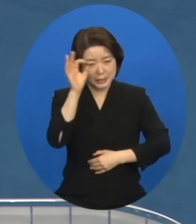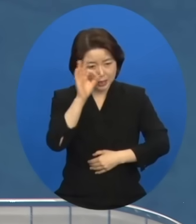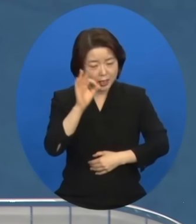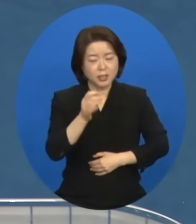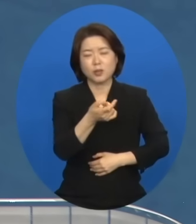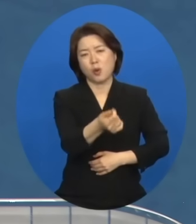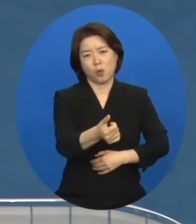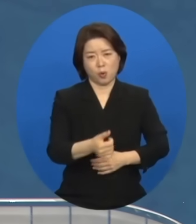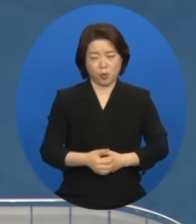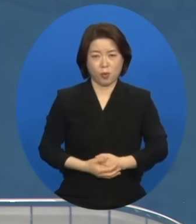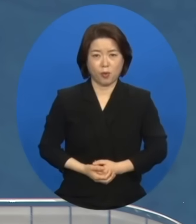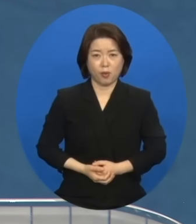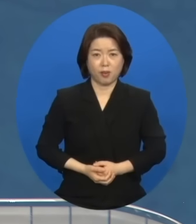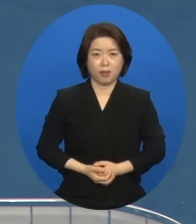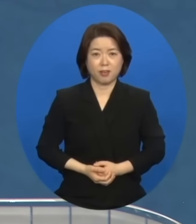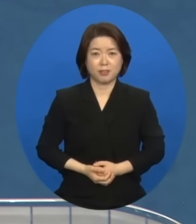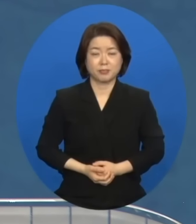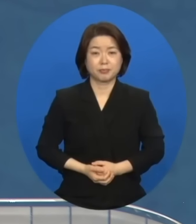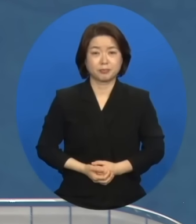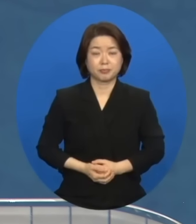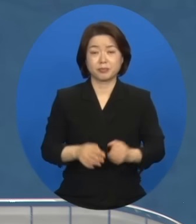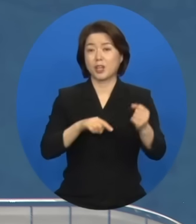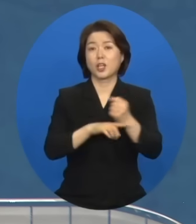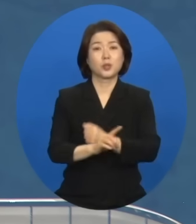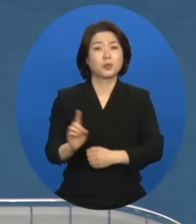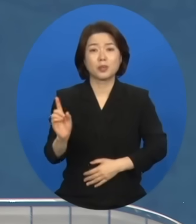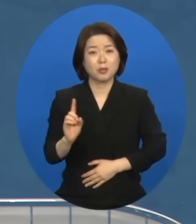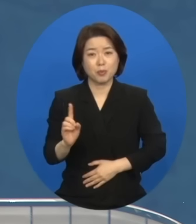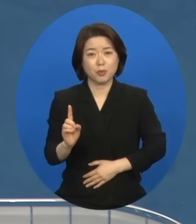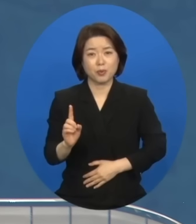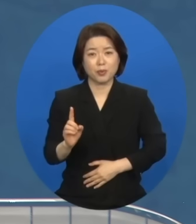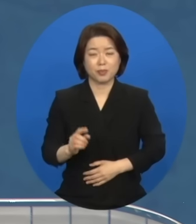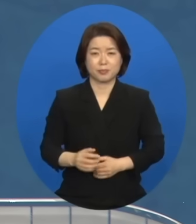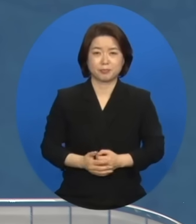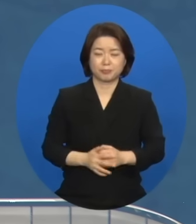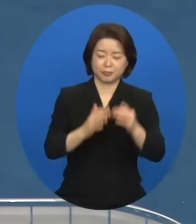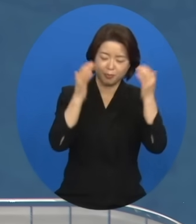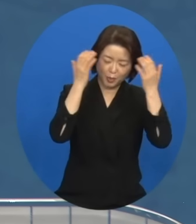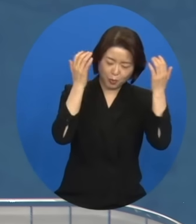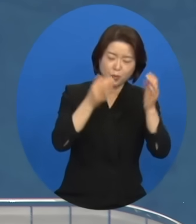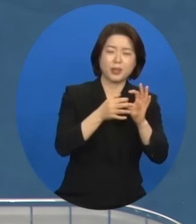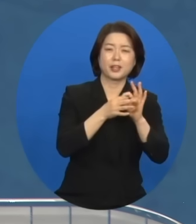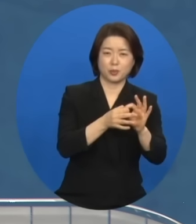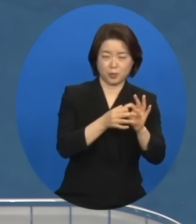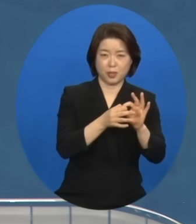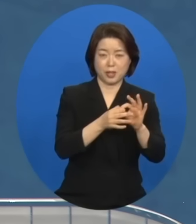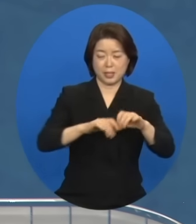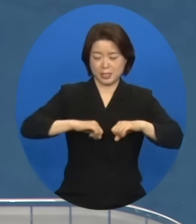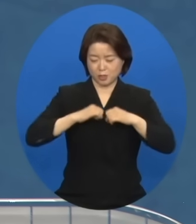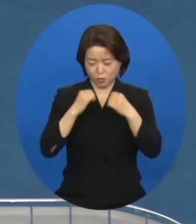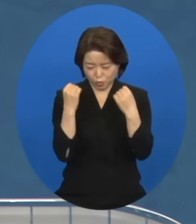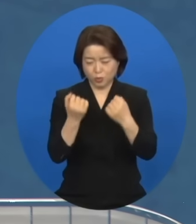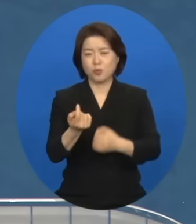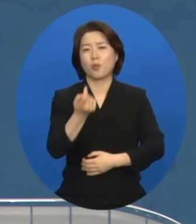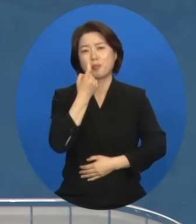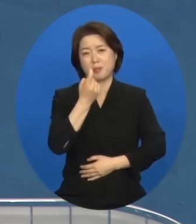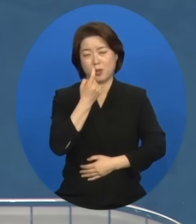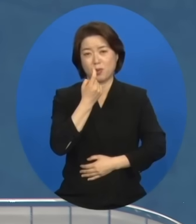어렵다고 생각이 듭니다. 이유가 뭐죠? 고난을 통하여 순종을